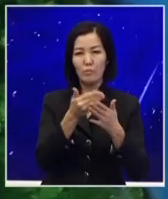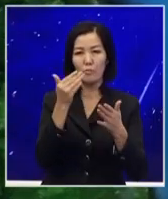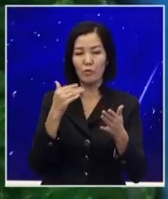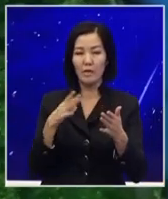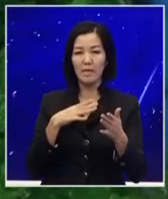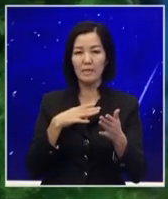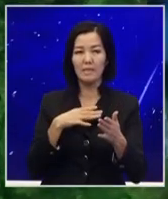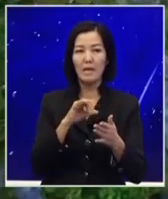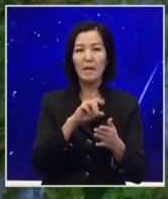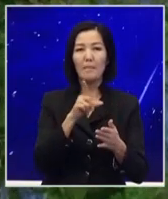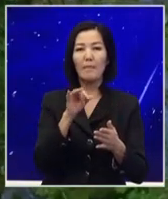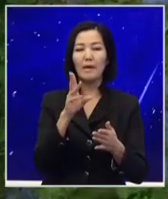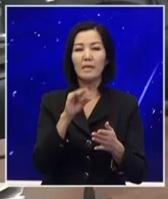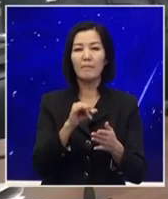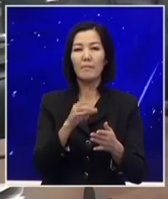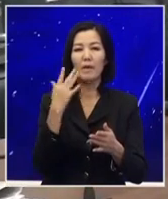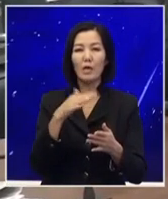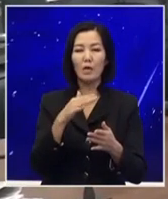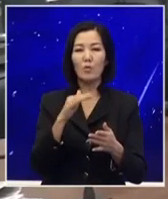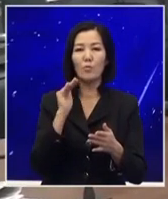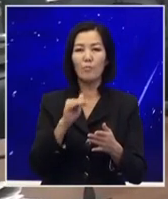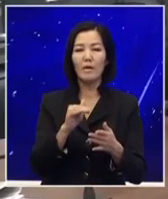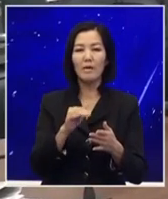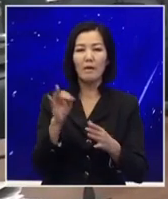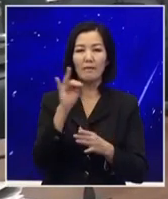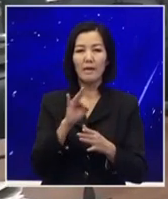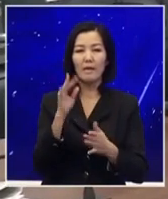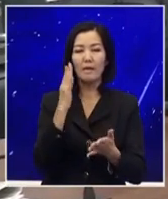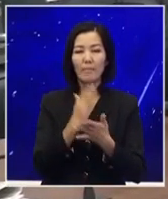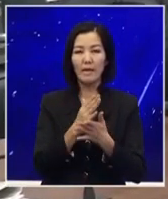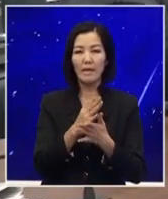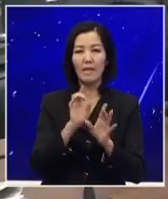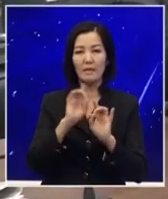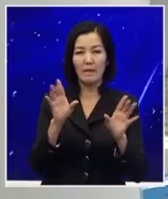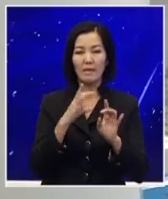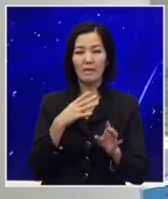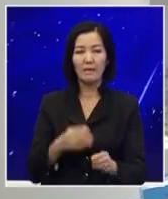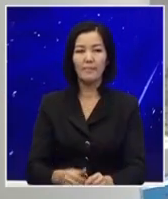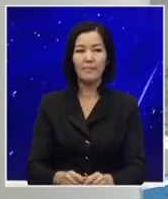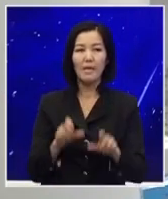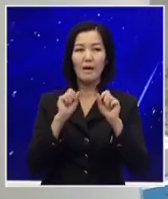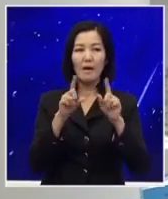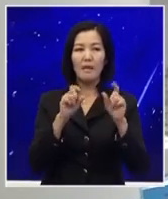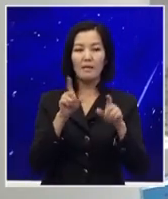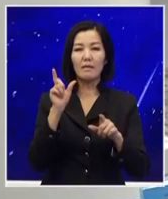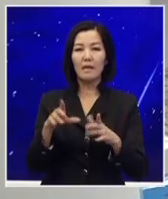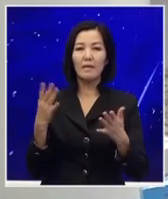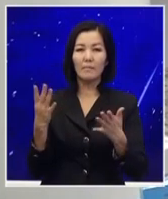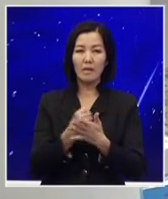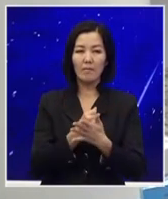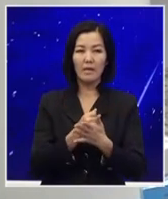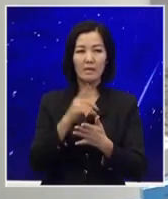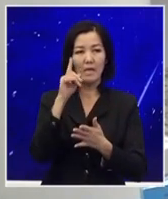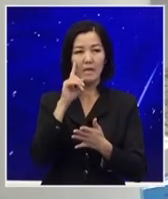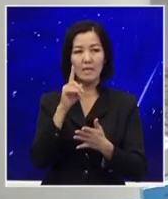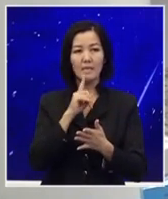қарастырса, Мағрипа Жылқыбаева 50000 жылдық тарихтың терең қойнауына бойлатқан. Алтын адам бізге табылған, Қазақстандағы алтын адамның